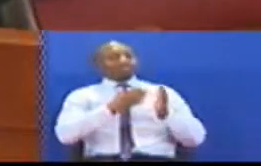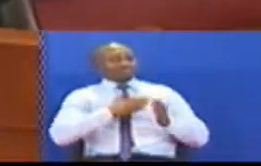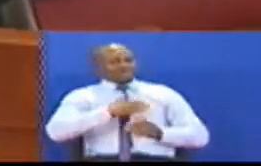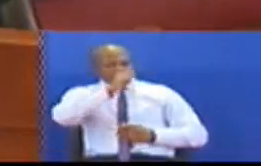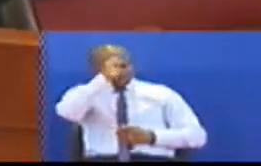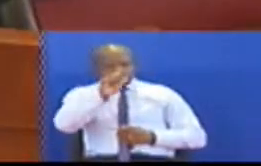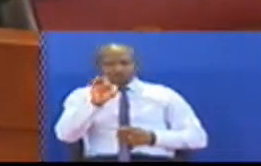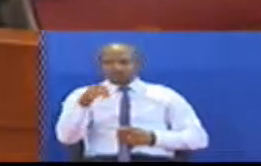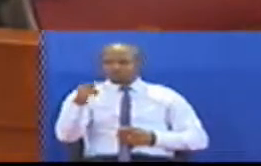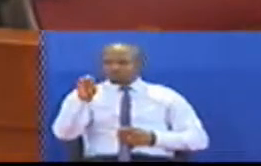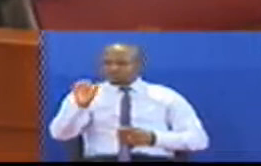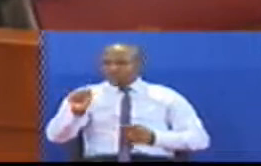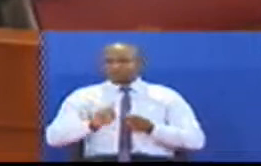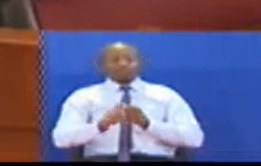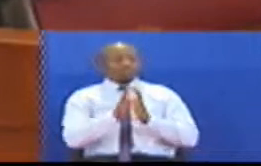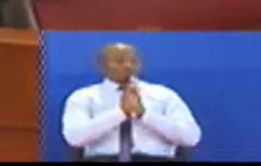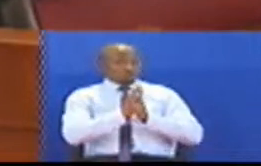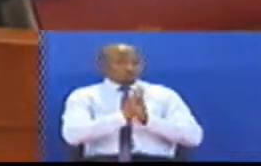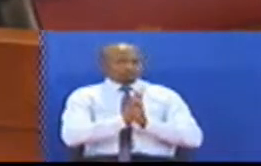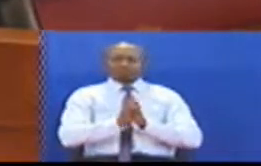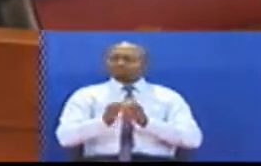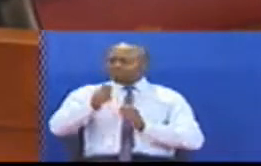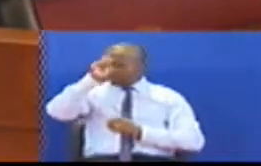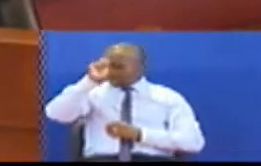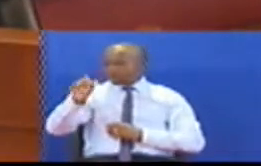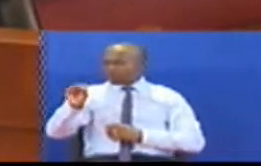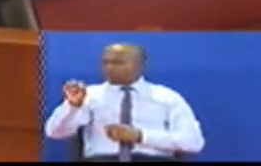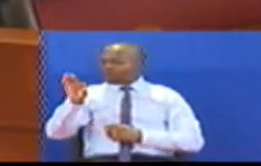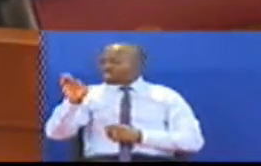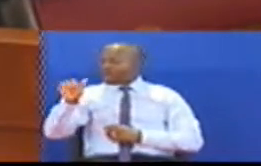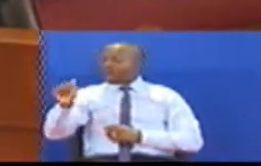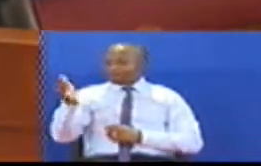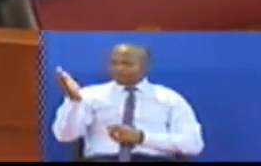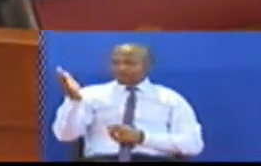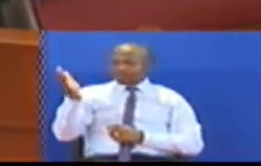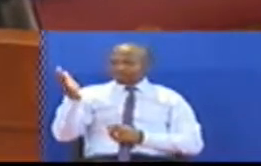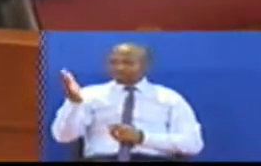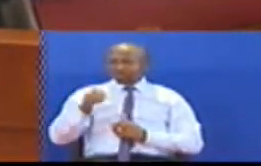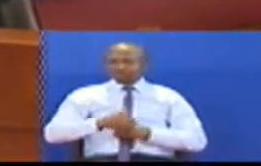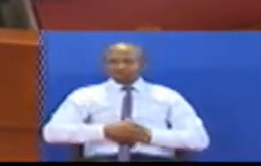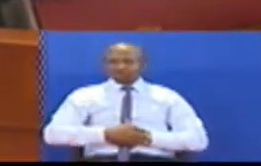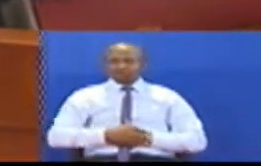Taufik, nakushukuru sana. Nilikutaja Mheshimiwa Sofia Makagenda.